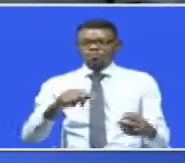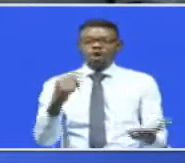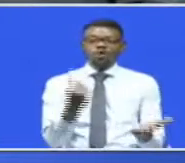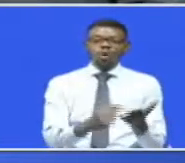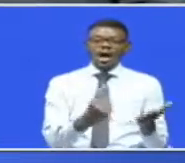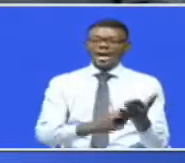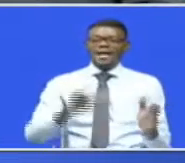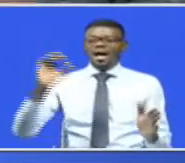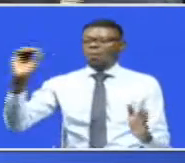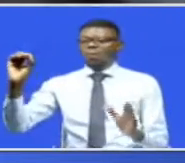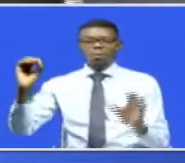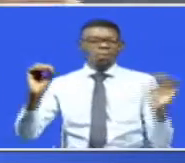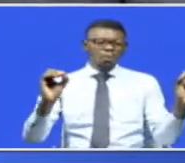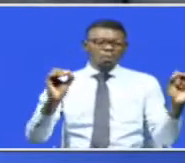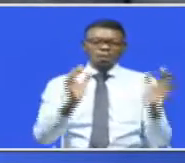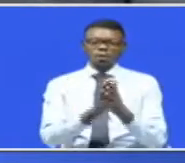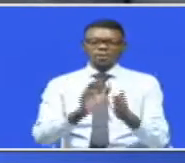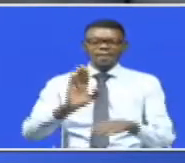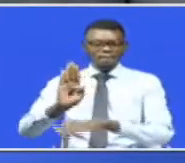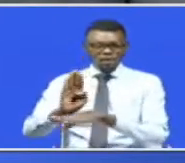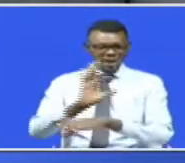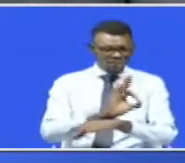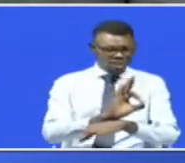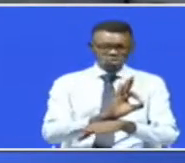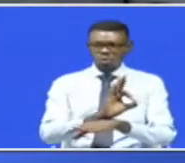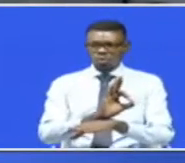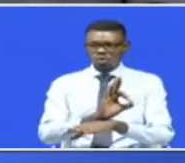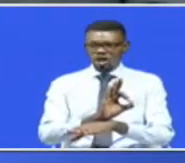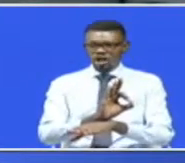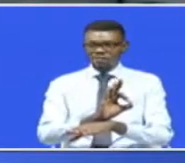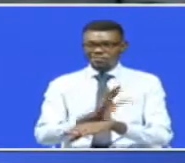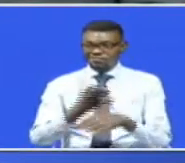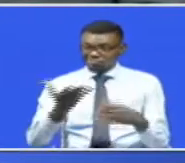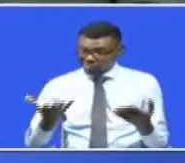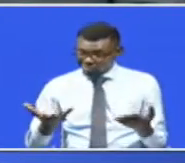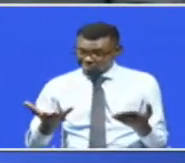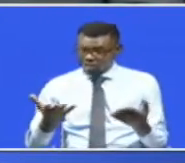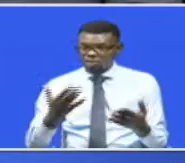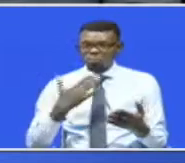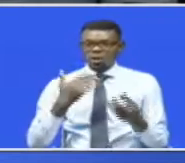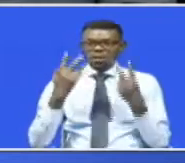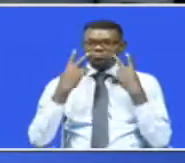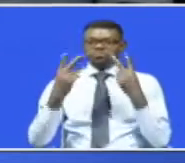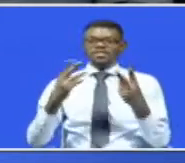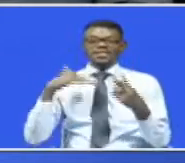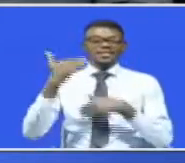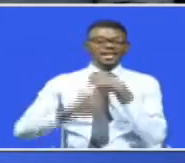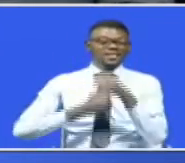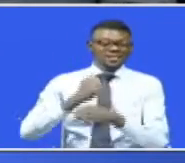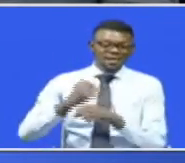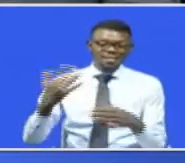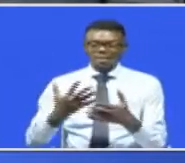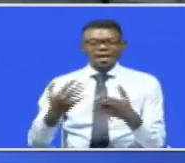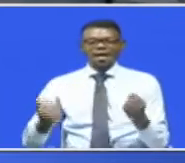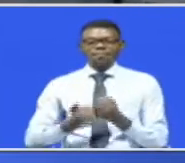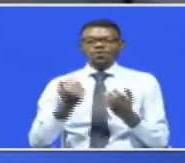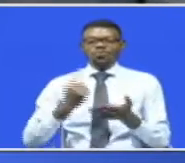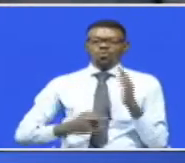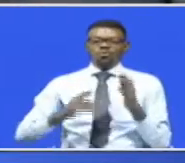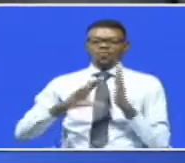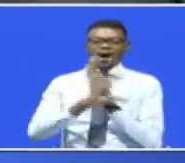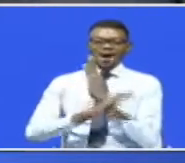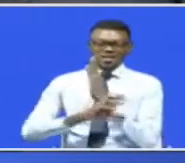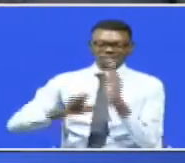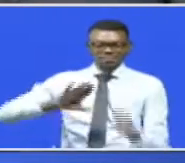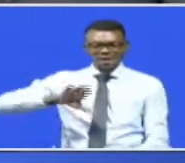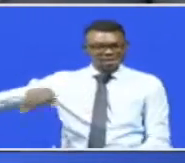na Burkina Faso, wote hao wamepiga upatu kufuzu katika michuano ama finali hizi ambazo zitaandaliwa mwaka ujao nchini Cameroon.